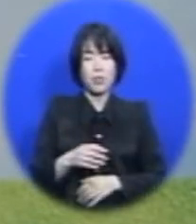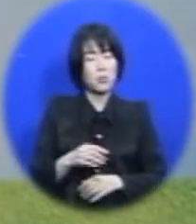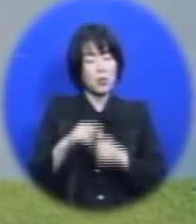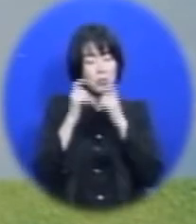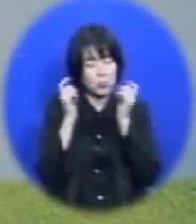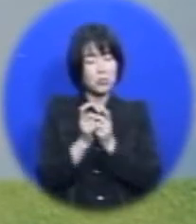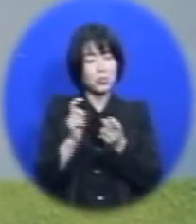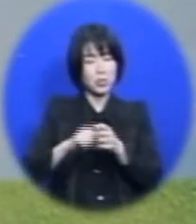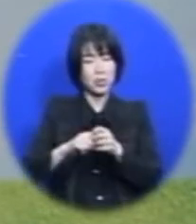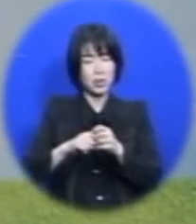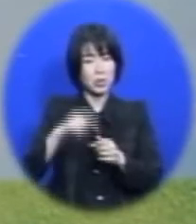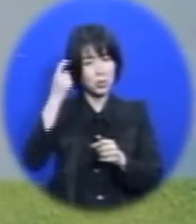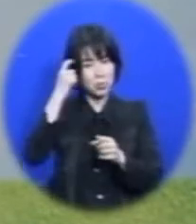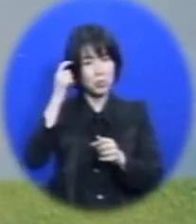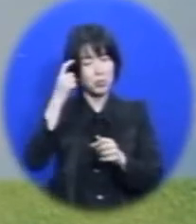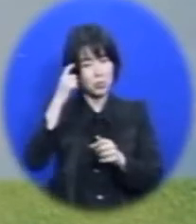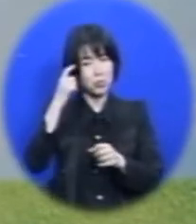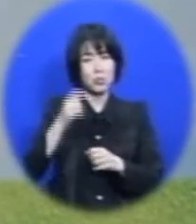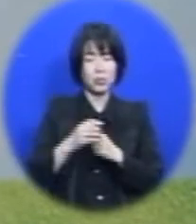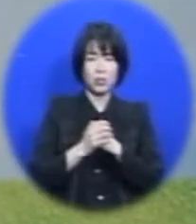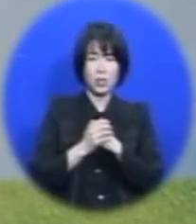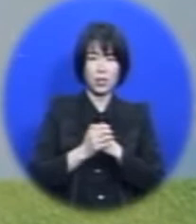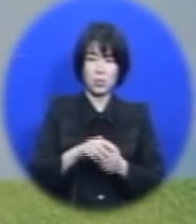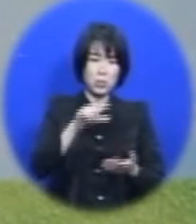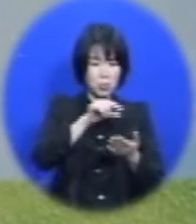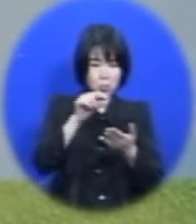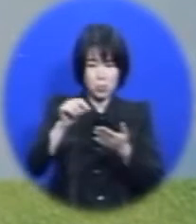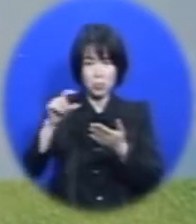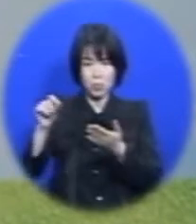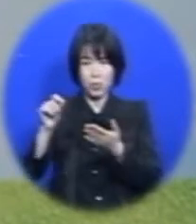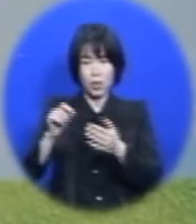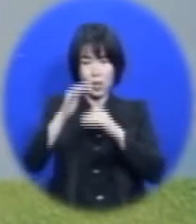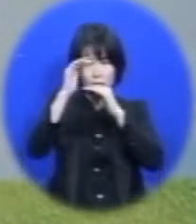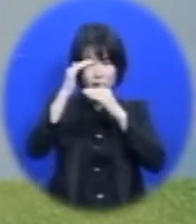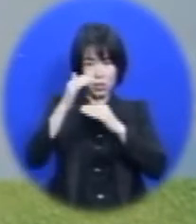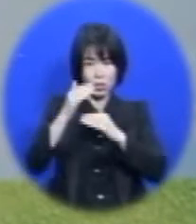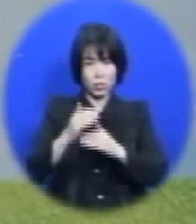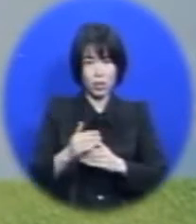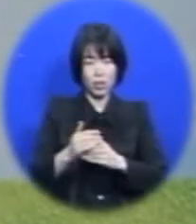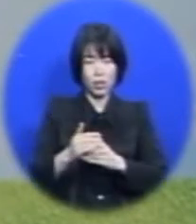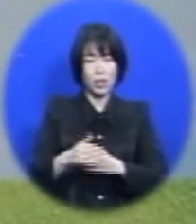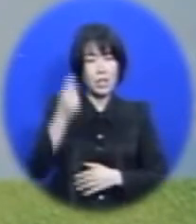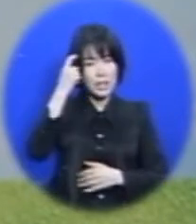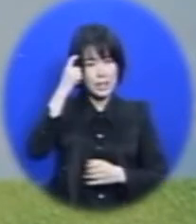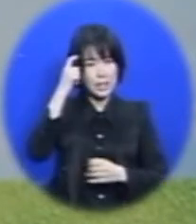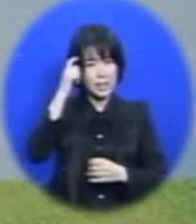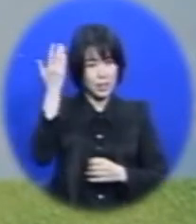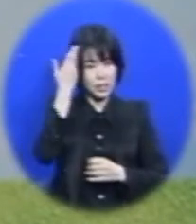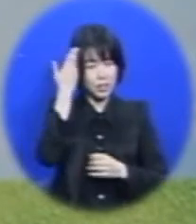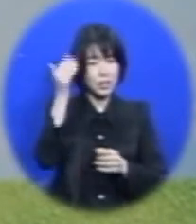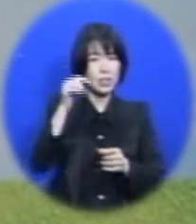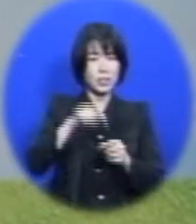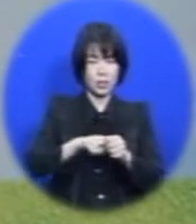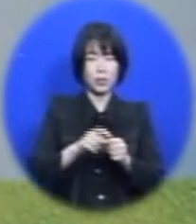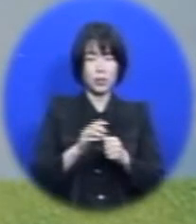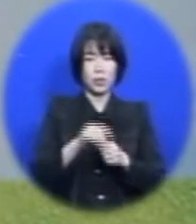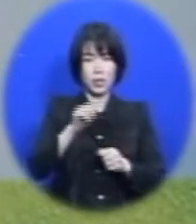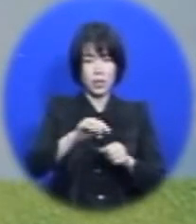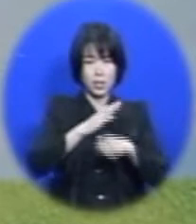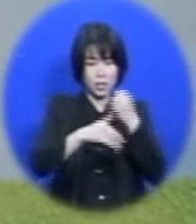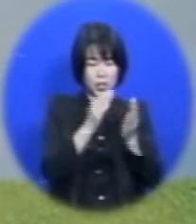나름대로 철학자인 것처럼 조목조목 아주 논리적이고 지성적으로 이